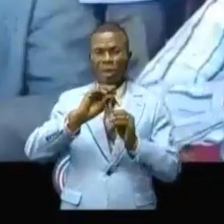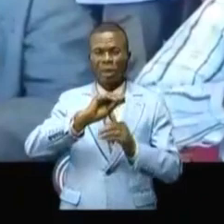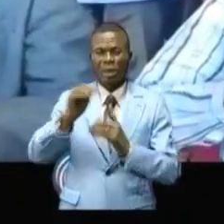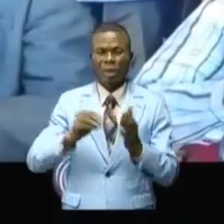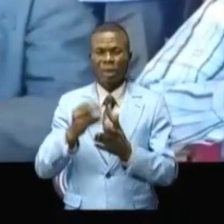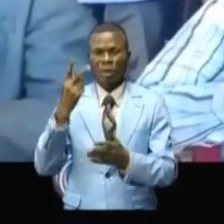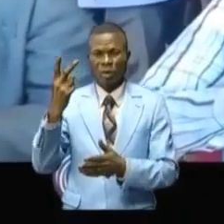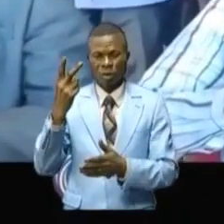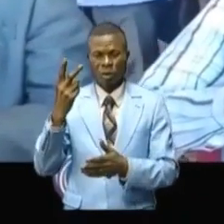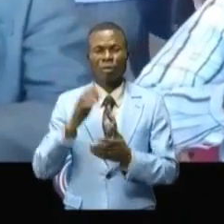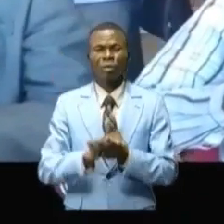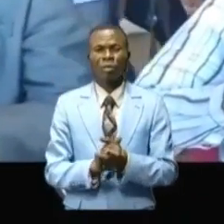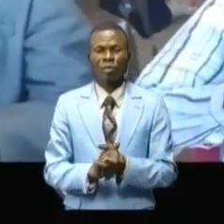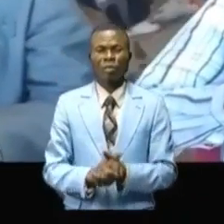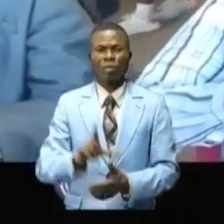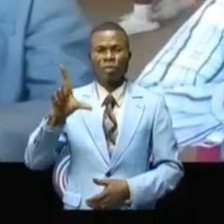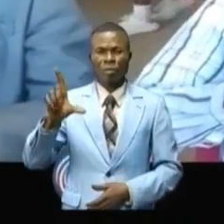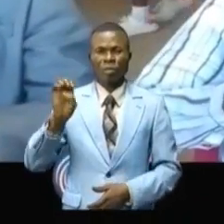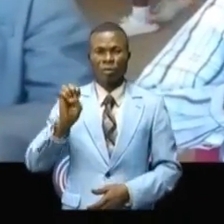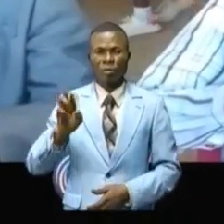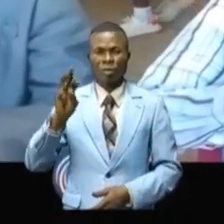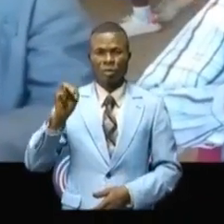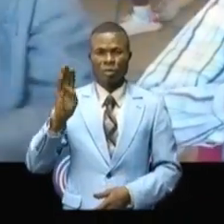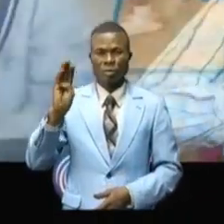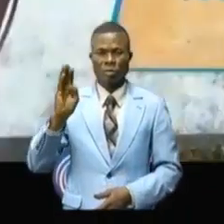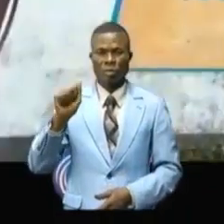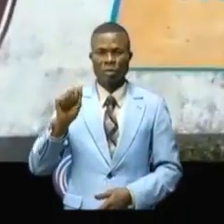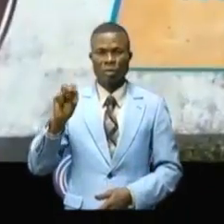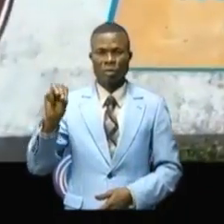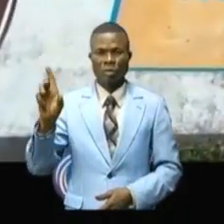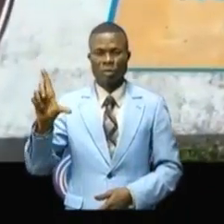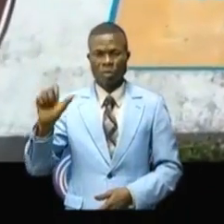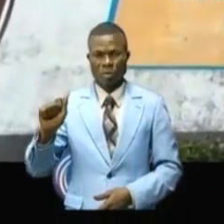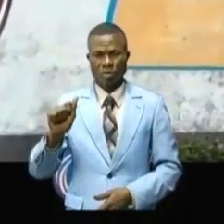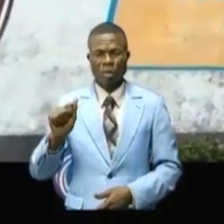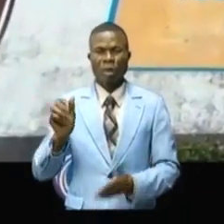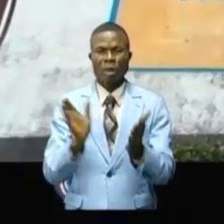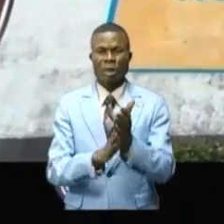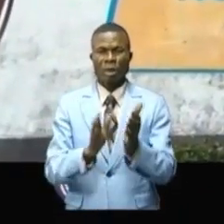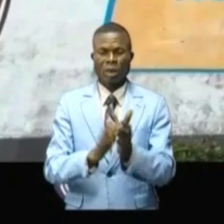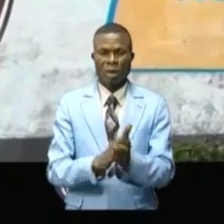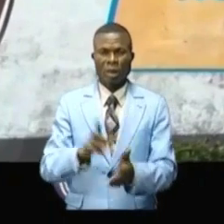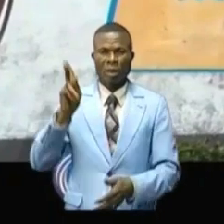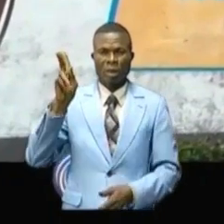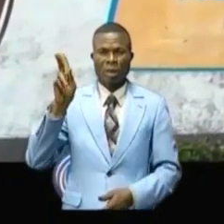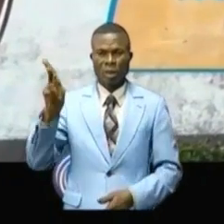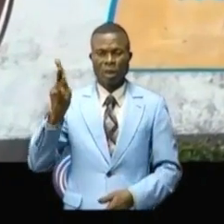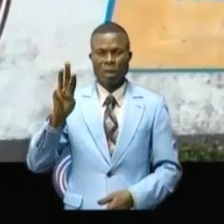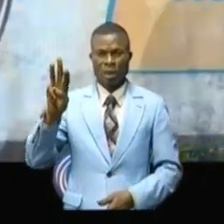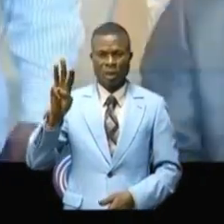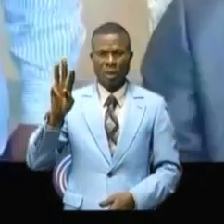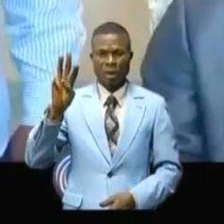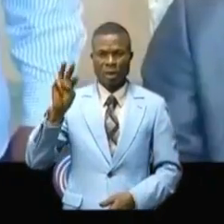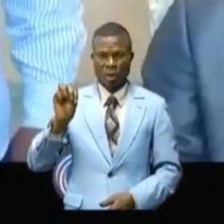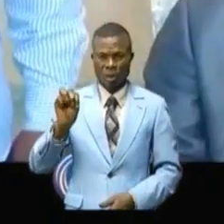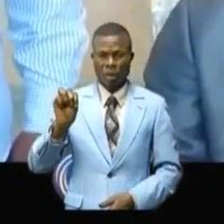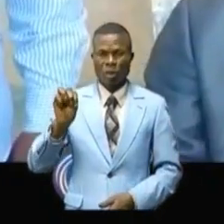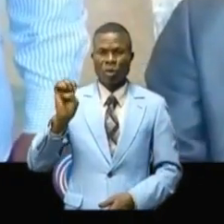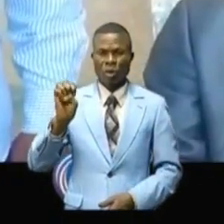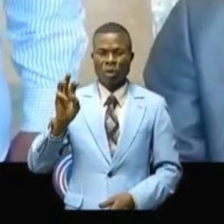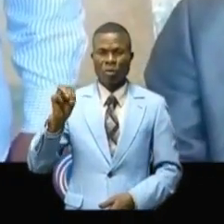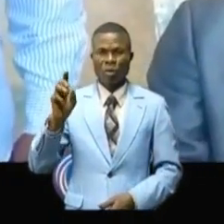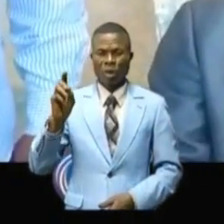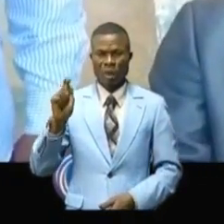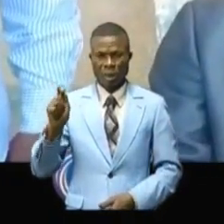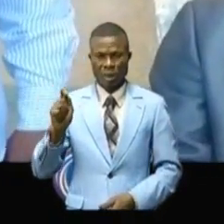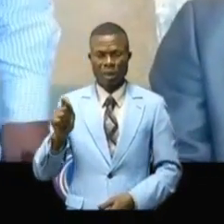par Jdon Lemba Lemba au centre Mouka 3, basé à l'épée Kouemi Tchéi, en présence de Joseph Nkongolo